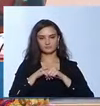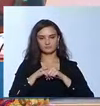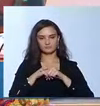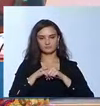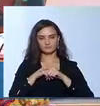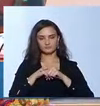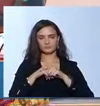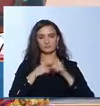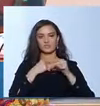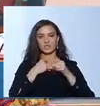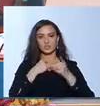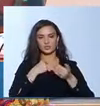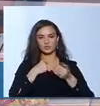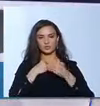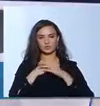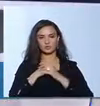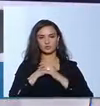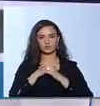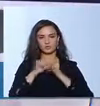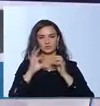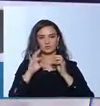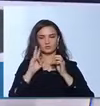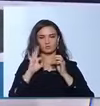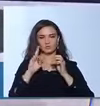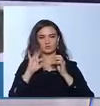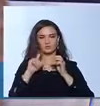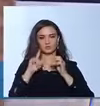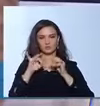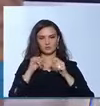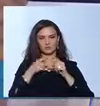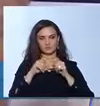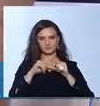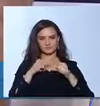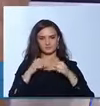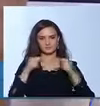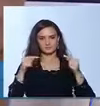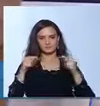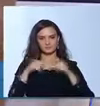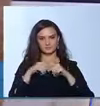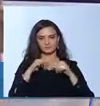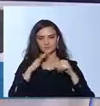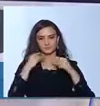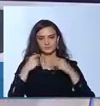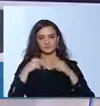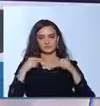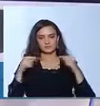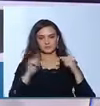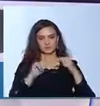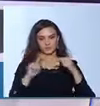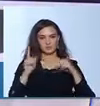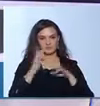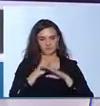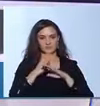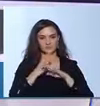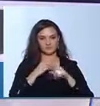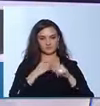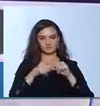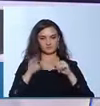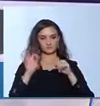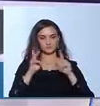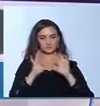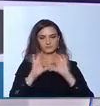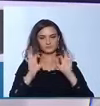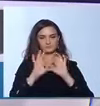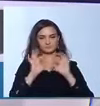იგივე ენდოკრინოლოგია, ონკოლოგია, ანემიები და თმის ცვენა და ასე შემდეგ. ბევრი ონკოლოგია შეგვიძლია